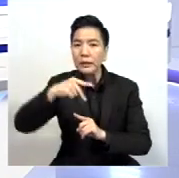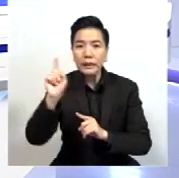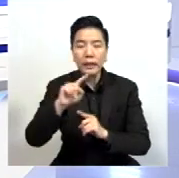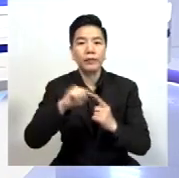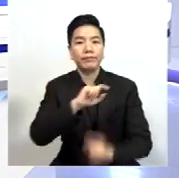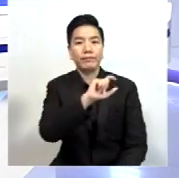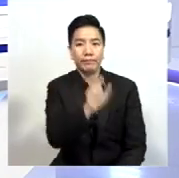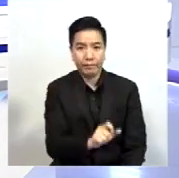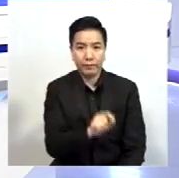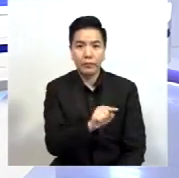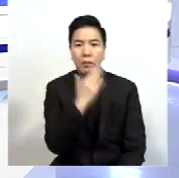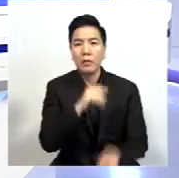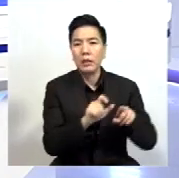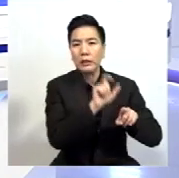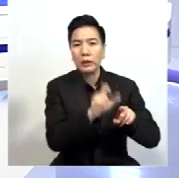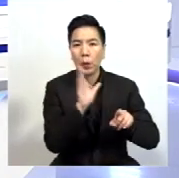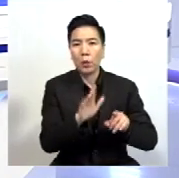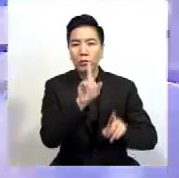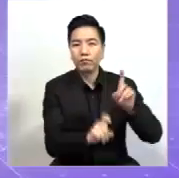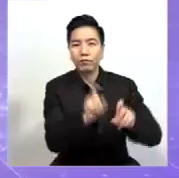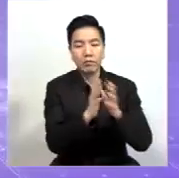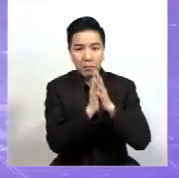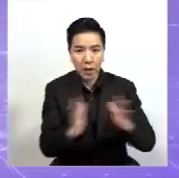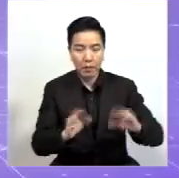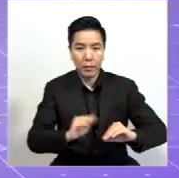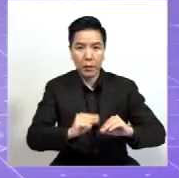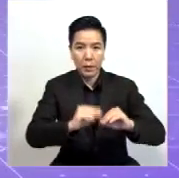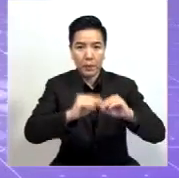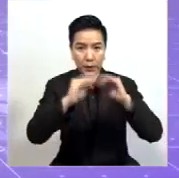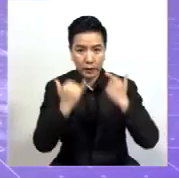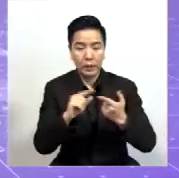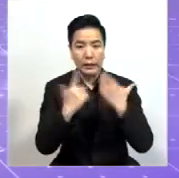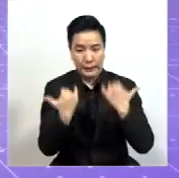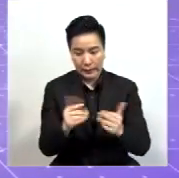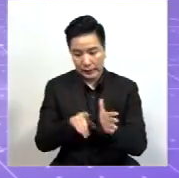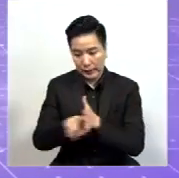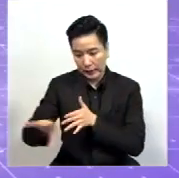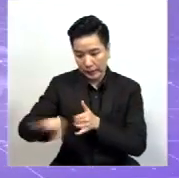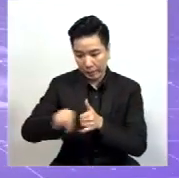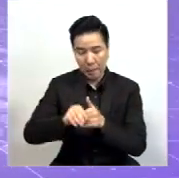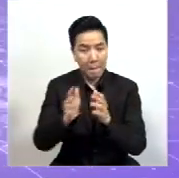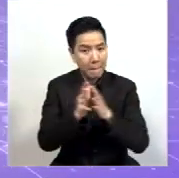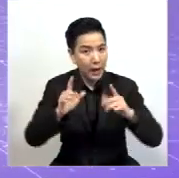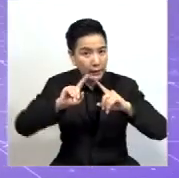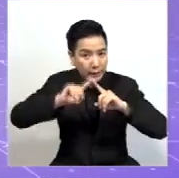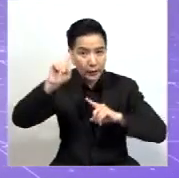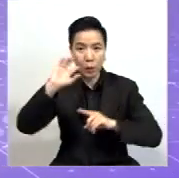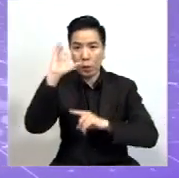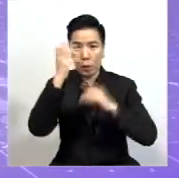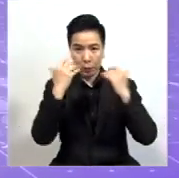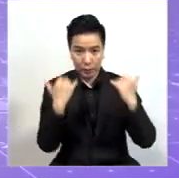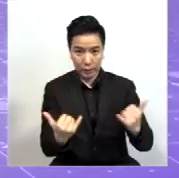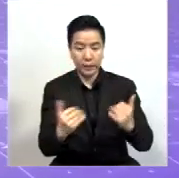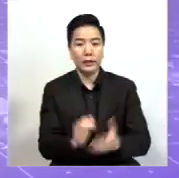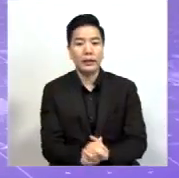เศษก็คือที่อิตาลีเนื่องจากว่ามีอัตราผู้เสียชีวิตที่เพิ่มมากขึ้นแล้วก็มีผู้ติดเชื้อสูงสุดในโลกในเวล